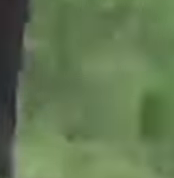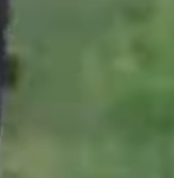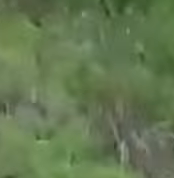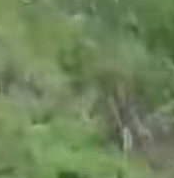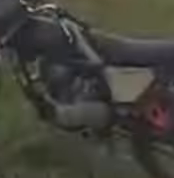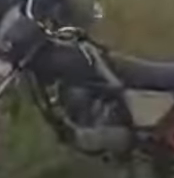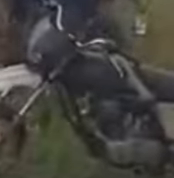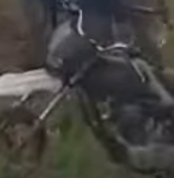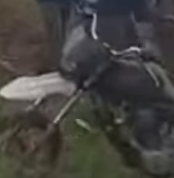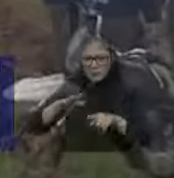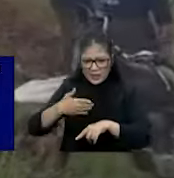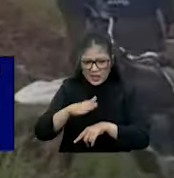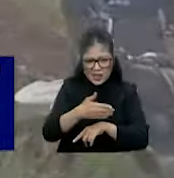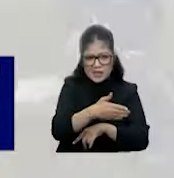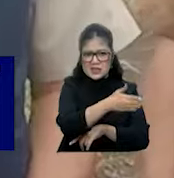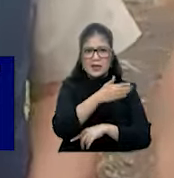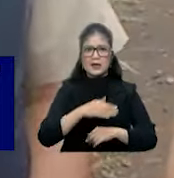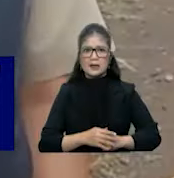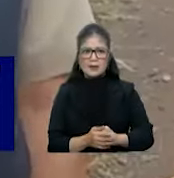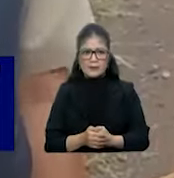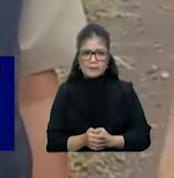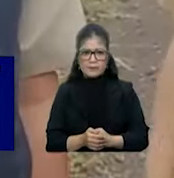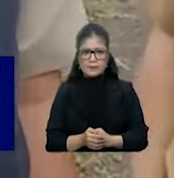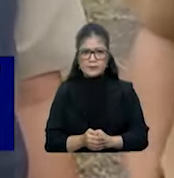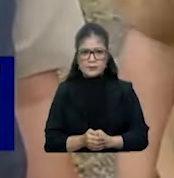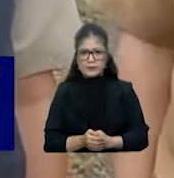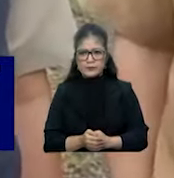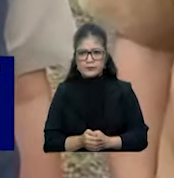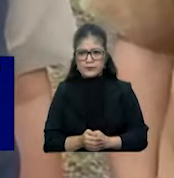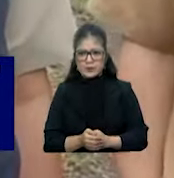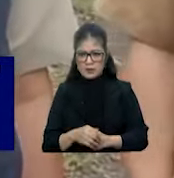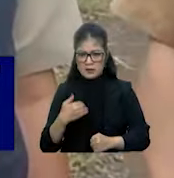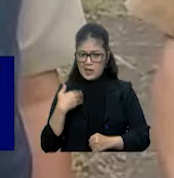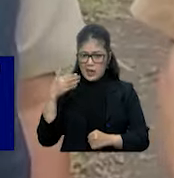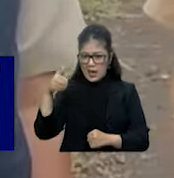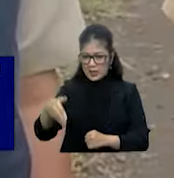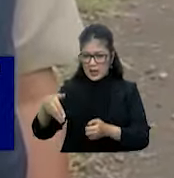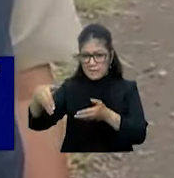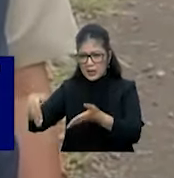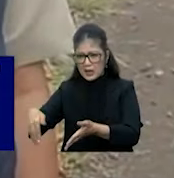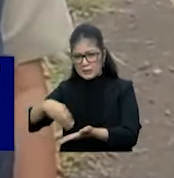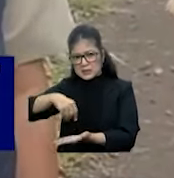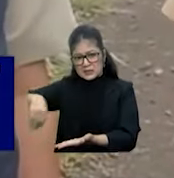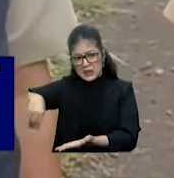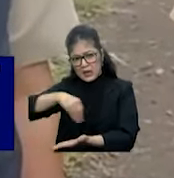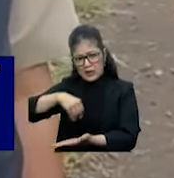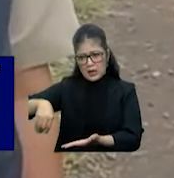di makam yang dianggap keramat. Mereka melakukan ziarah ke tempat tersebut. Mungkin